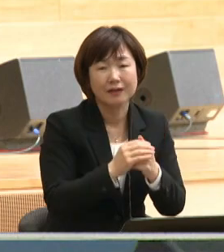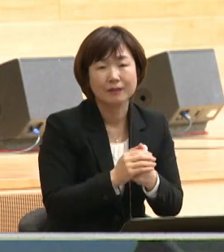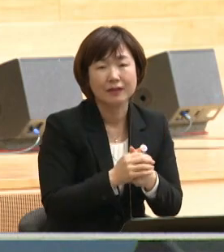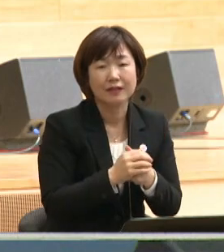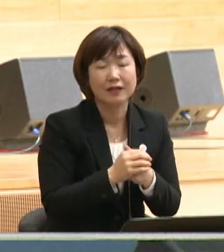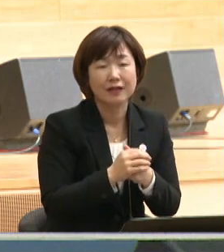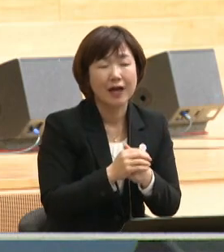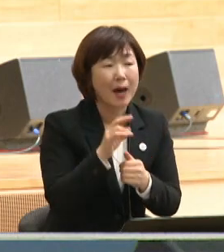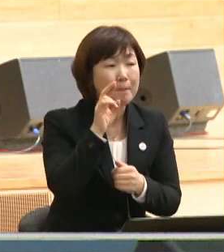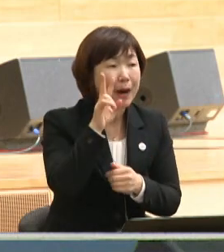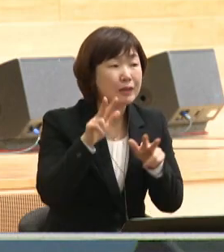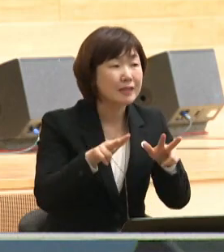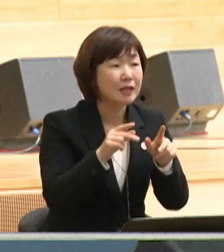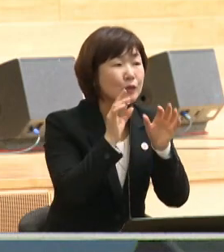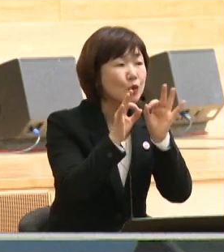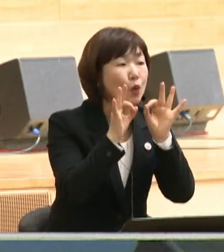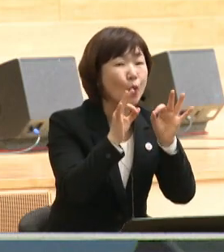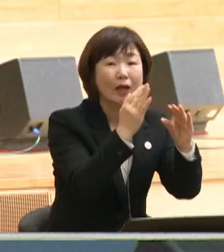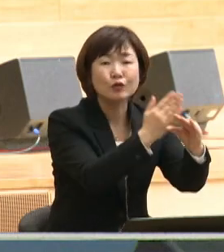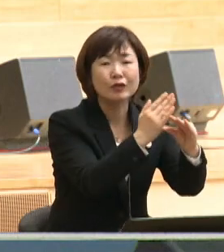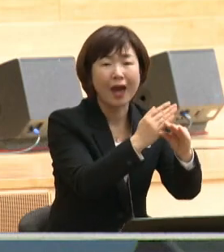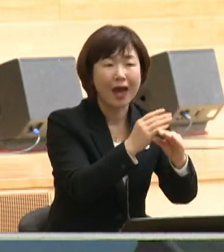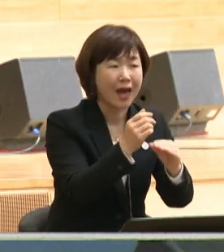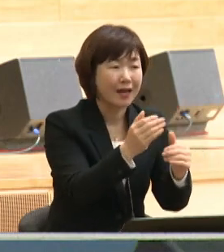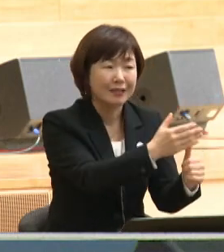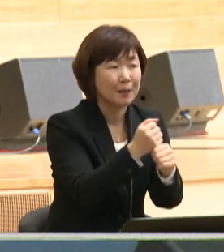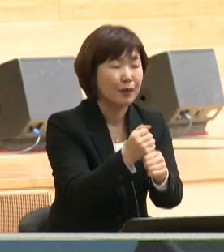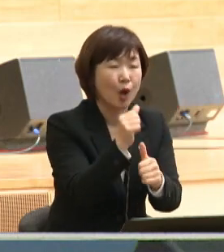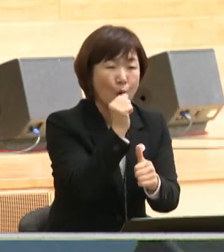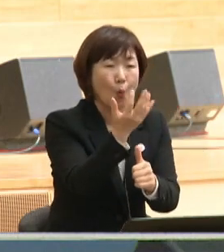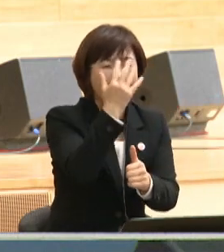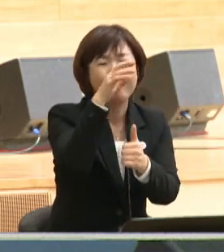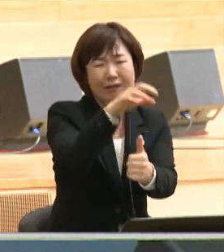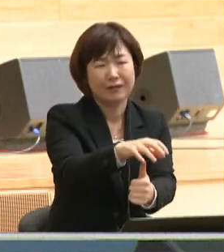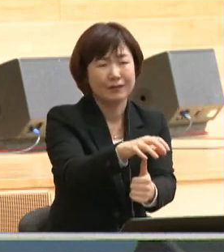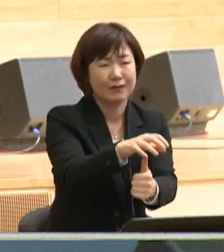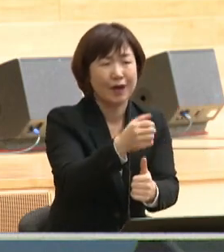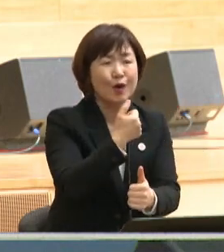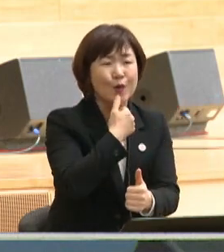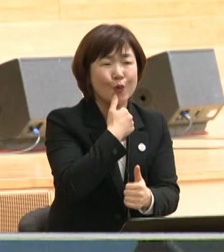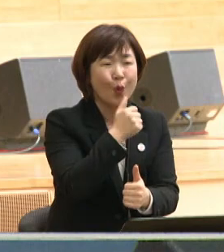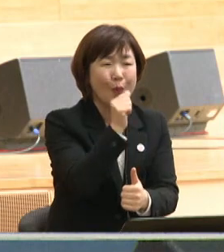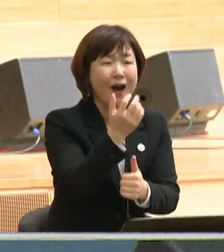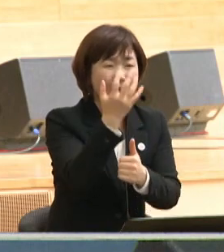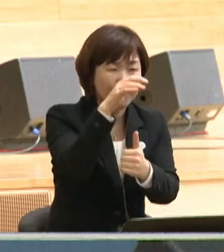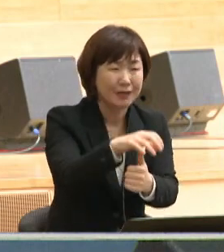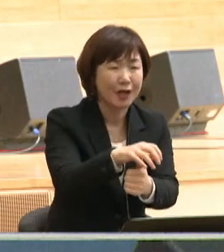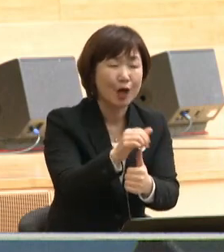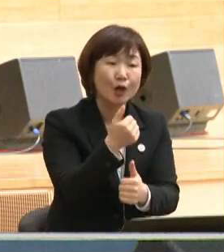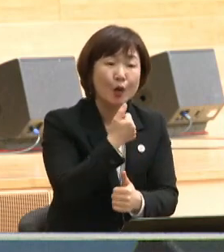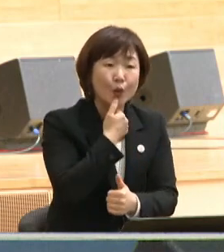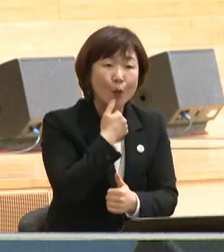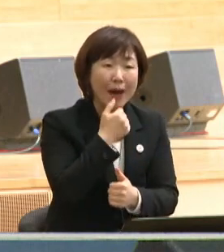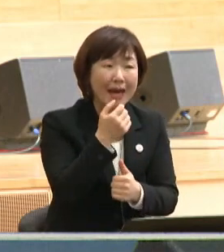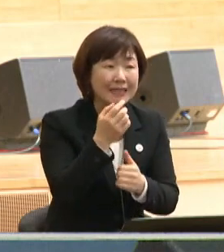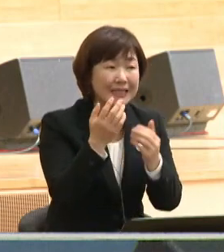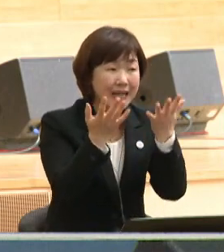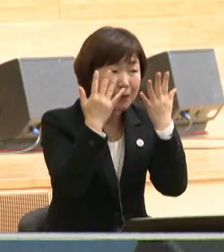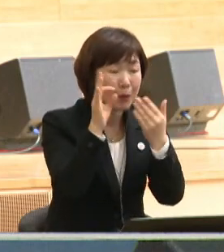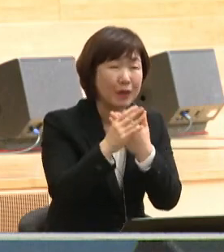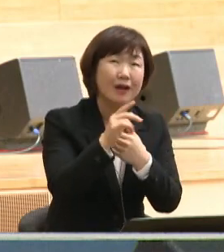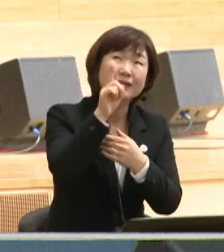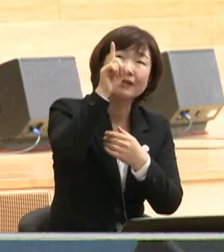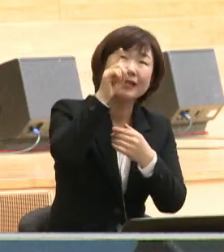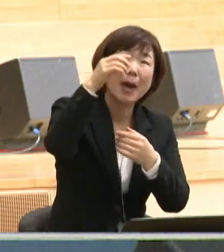바울은 지금 복음을 전하다가 로마 감옥에 갇혀 있는 상황입니다 당시 로마 감옥은 천장에 빛과